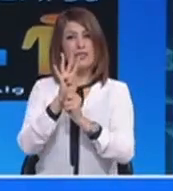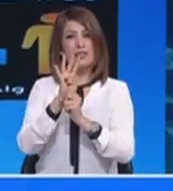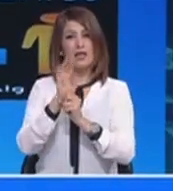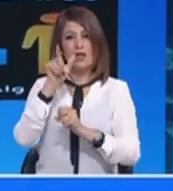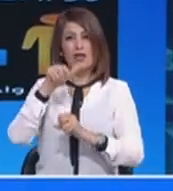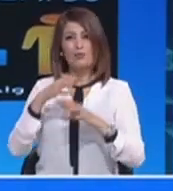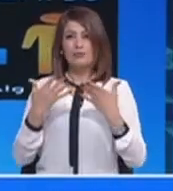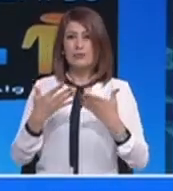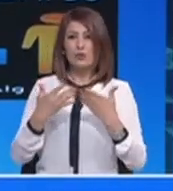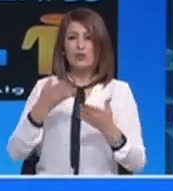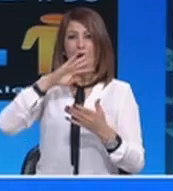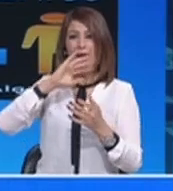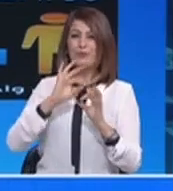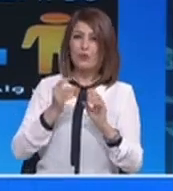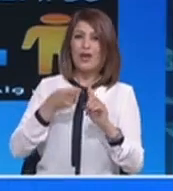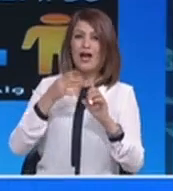اليوم تركزت